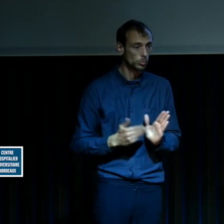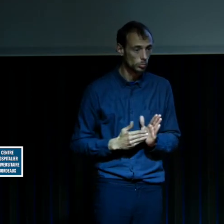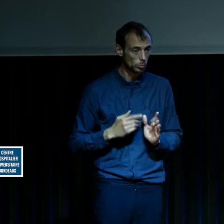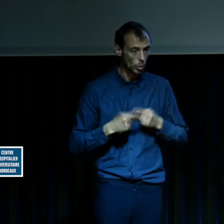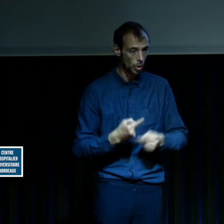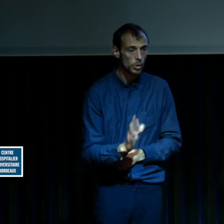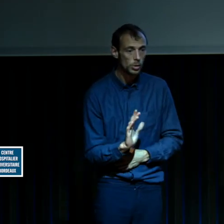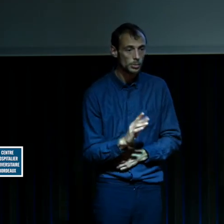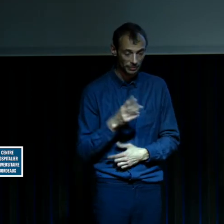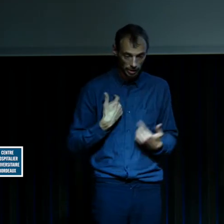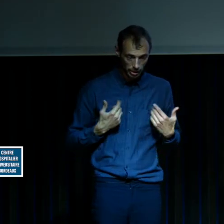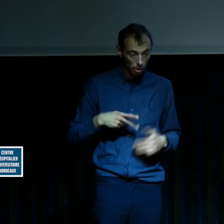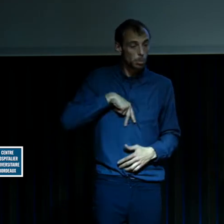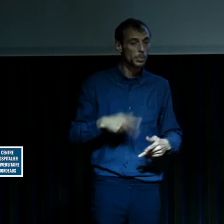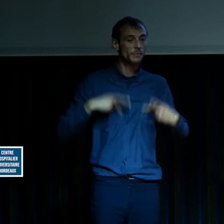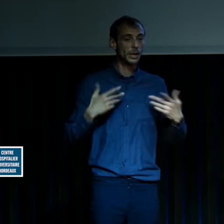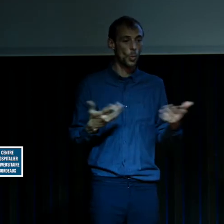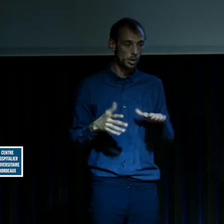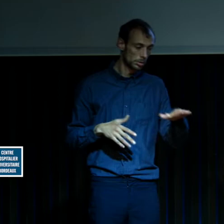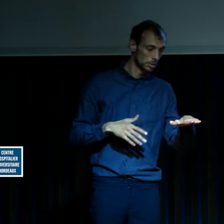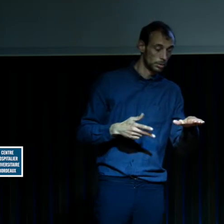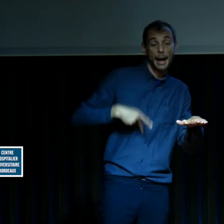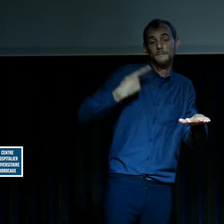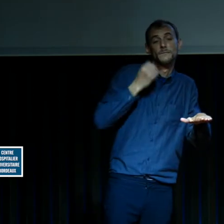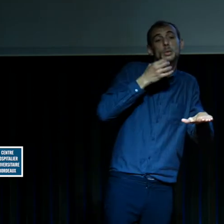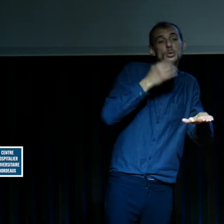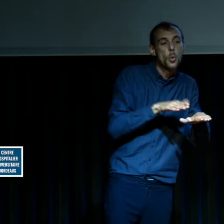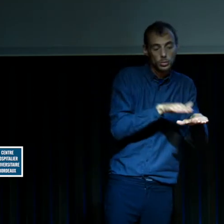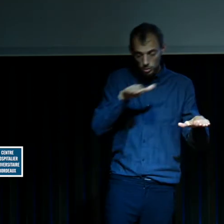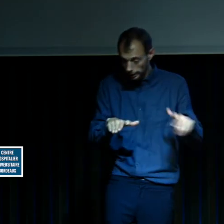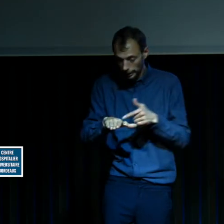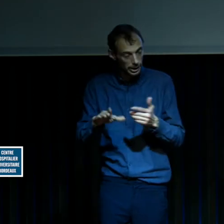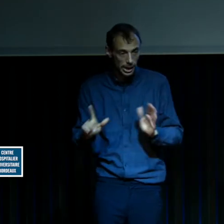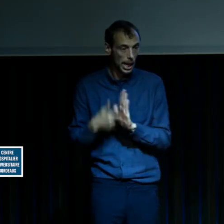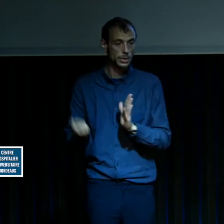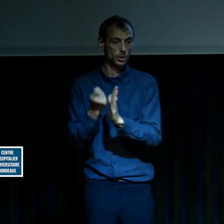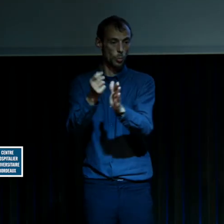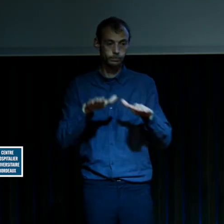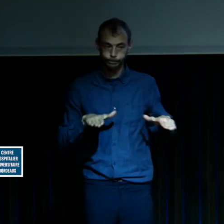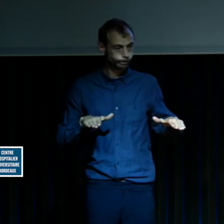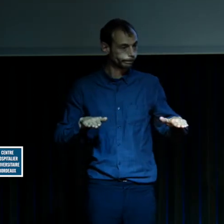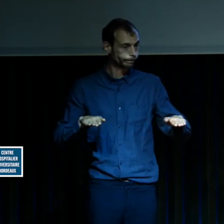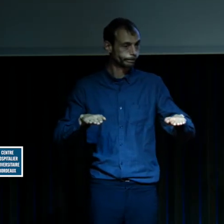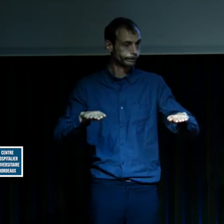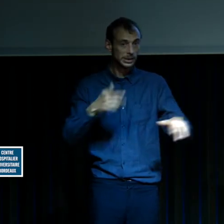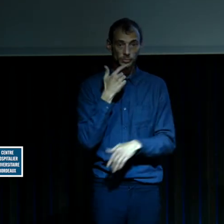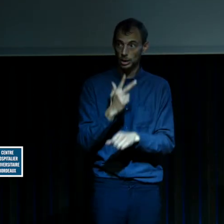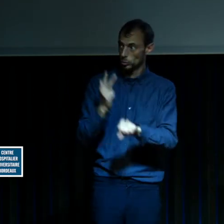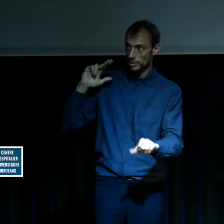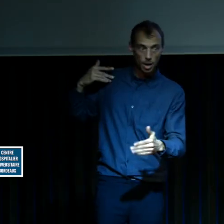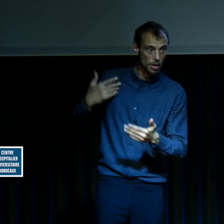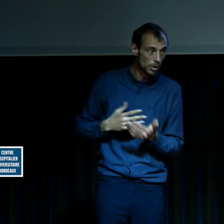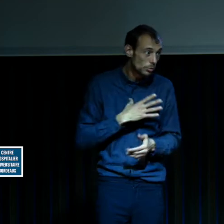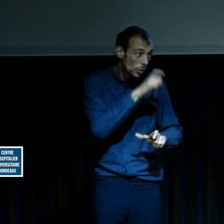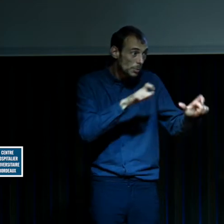mon quotidien et la rééducation. C'est des gens qui font partie aujourd'hui de ma vie depuis 3 ans, donc